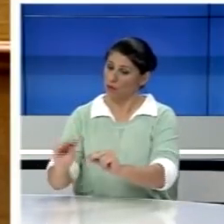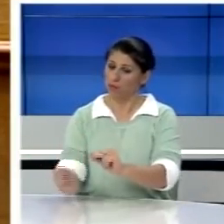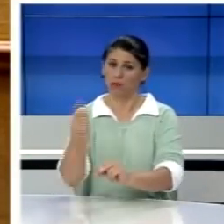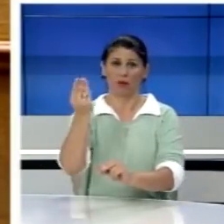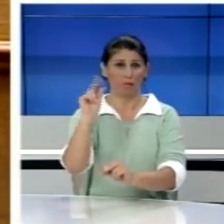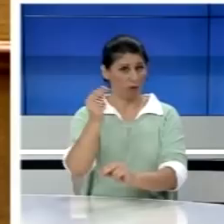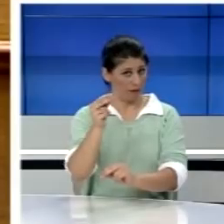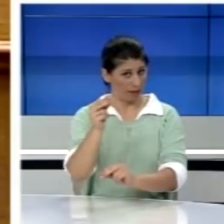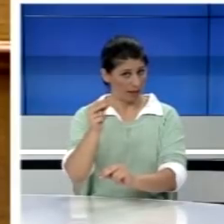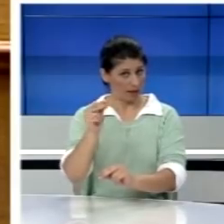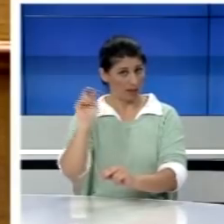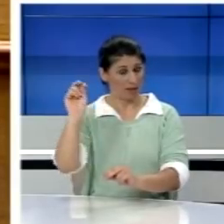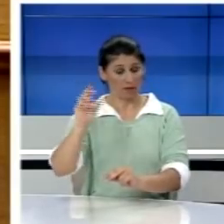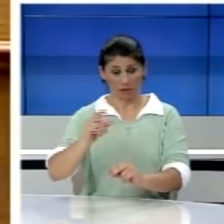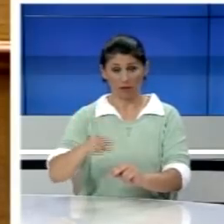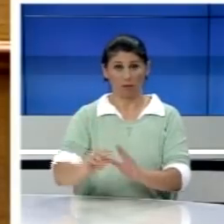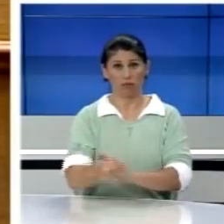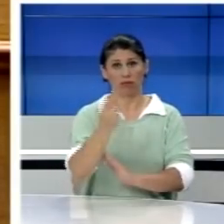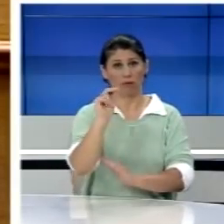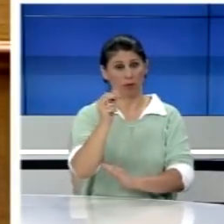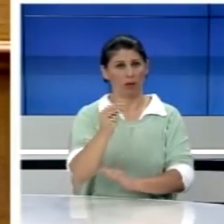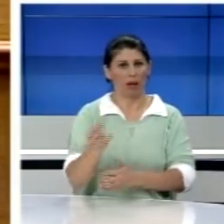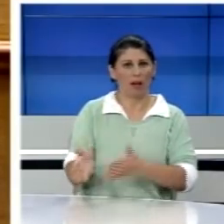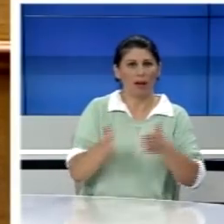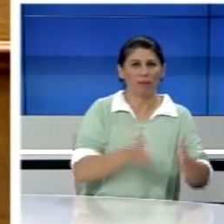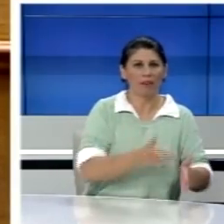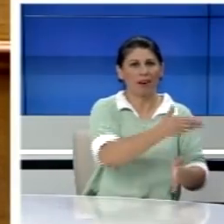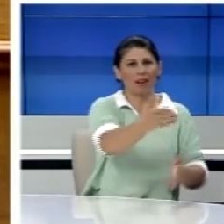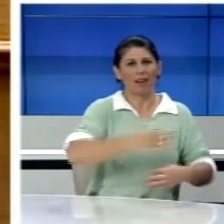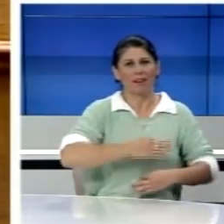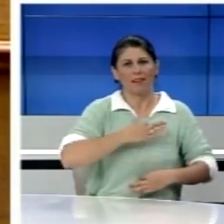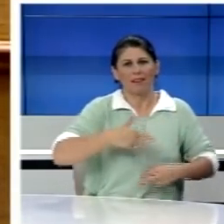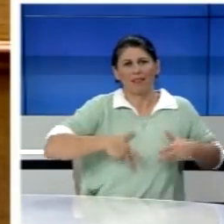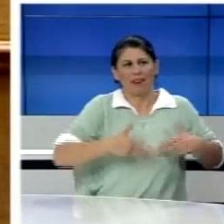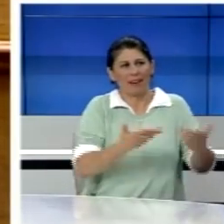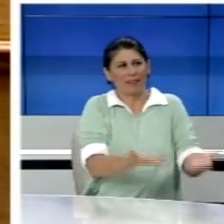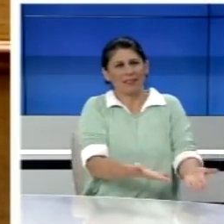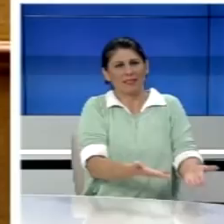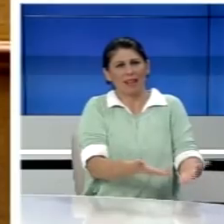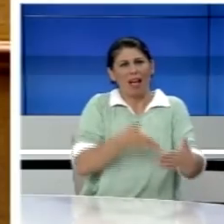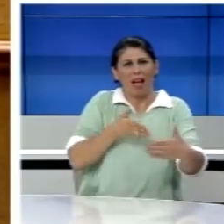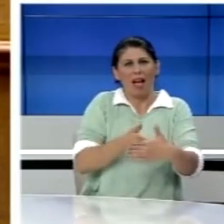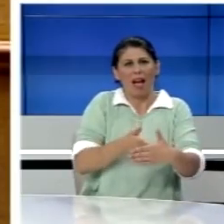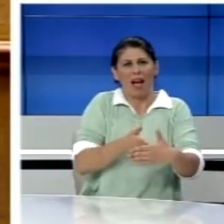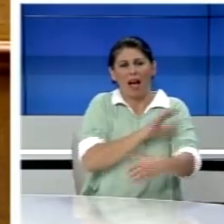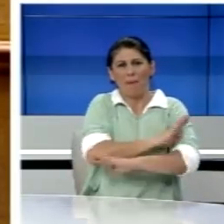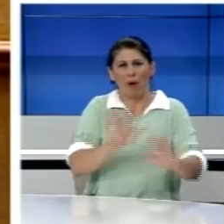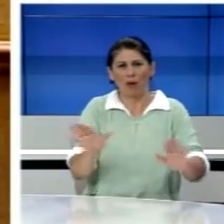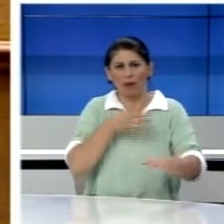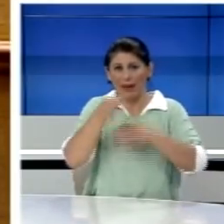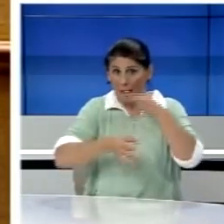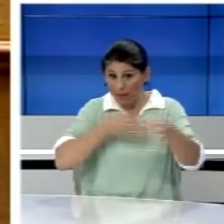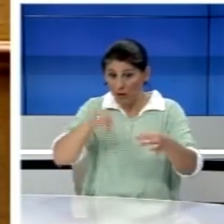εκλέγουν βουλευτές στο Ελληνικό Κοινοβούλιο και απ' την άλλη εσείς κύριοι της κυβέρνησης τους αποκλείσατε από το να τοποθετηθούν